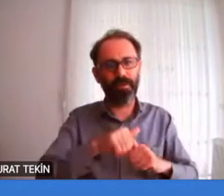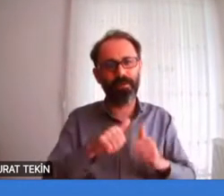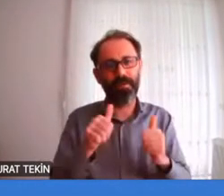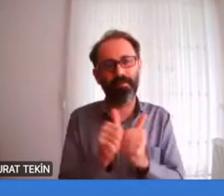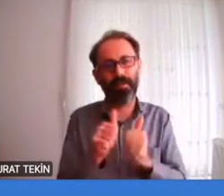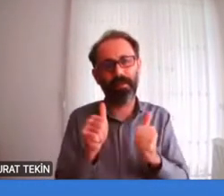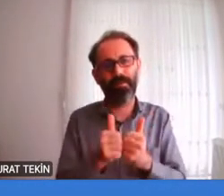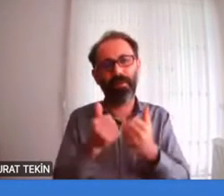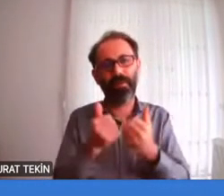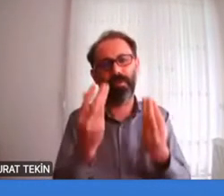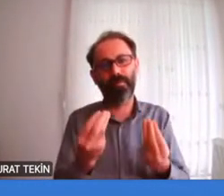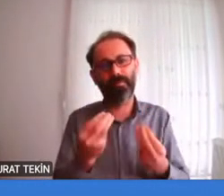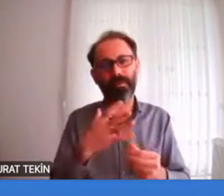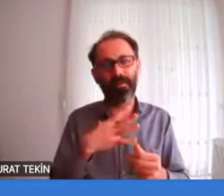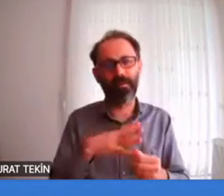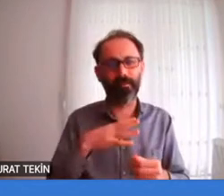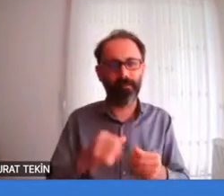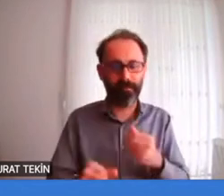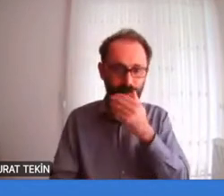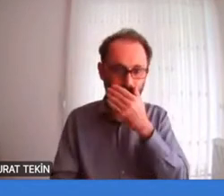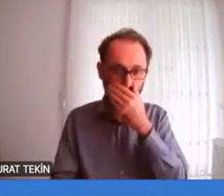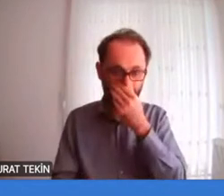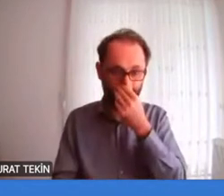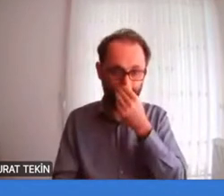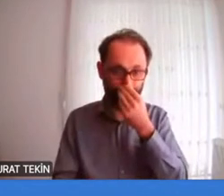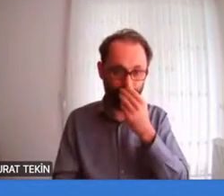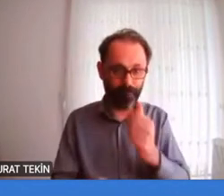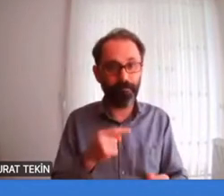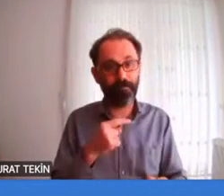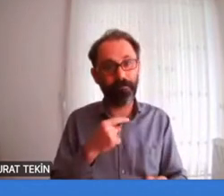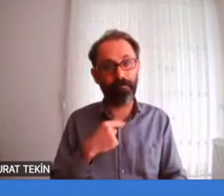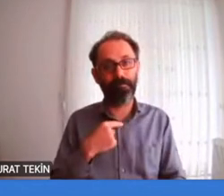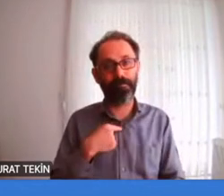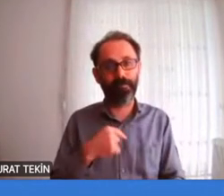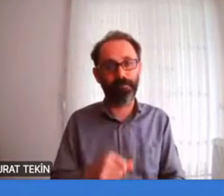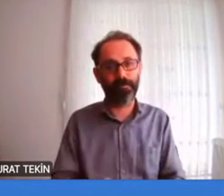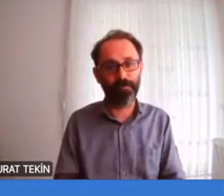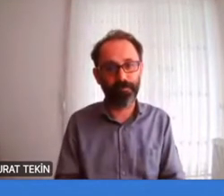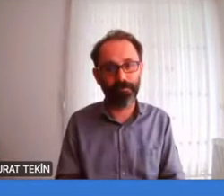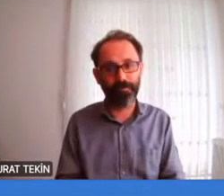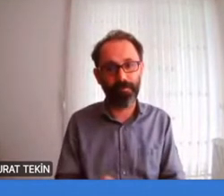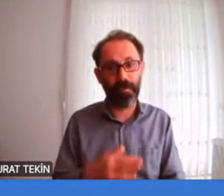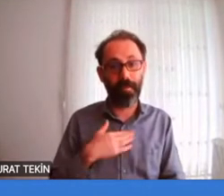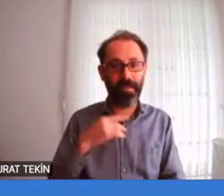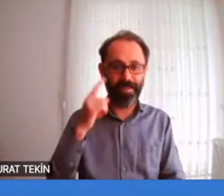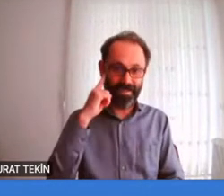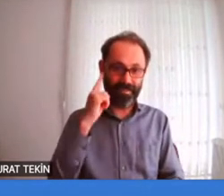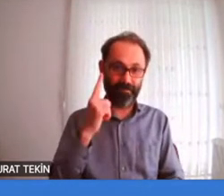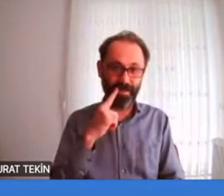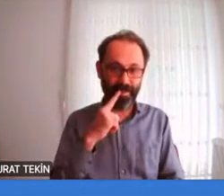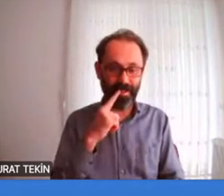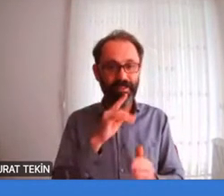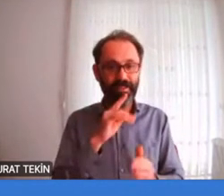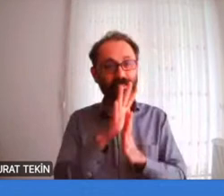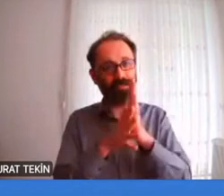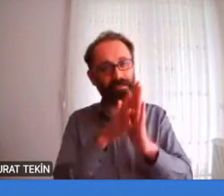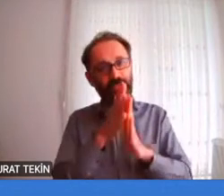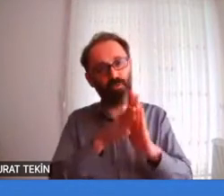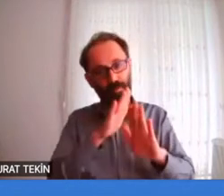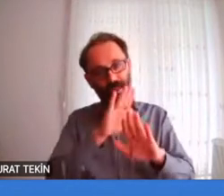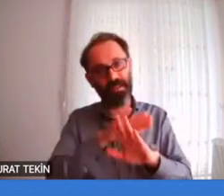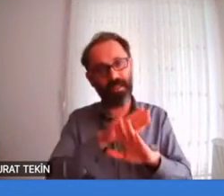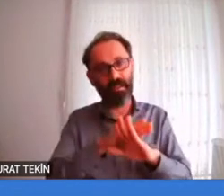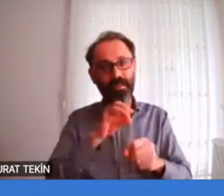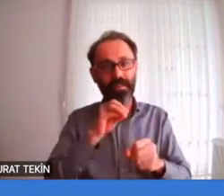an yayınımızda işaret dili çevirmeni var. O da işitme engelli dinleyicilerimiz için, yani